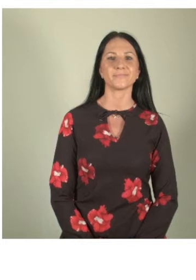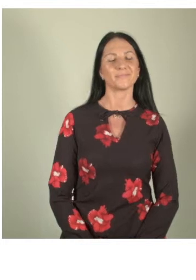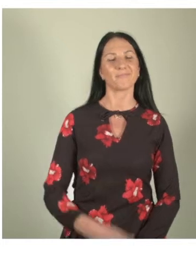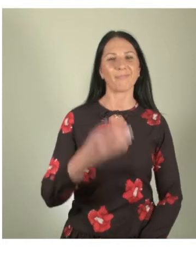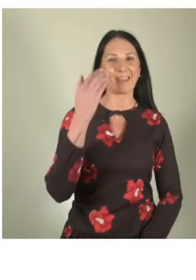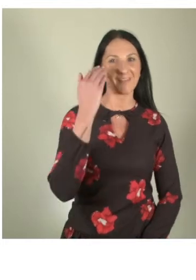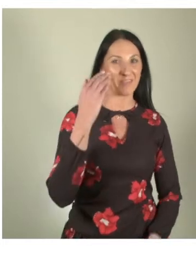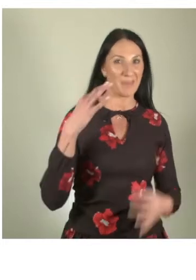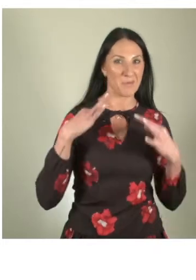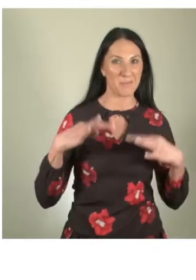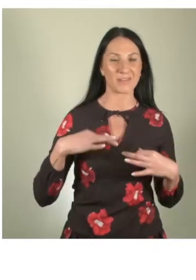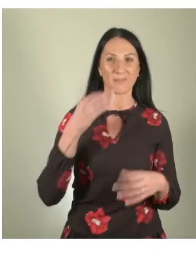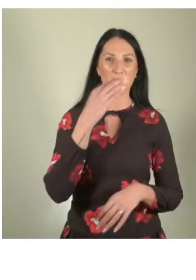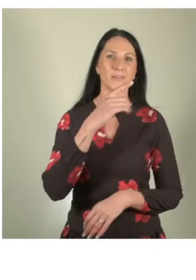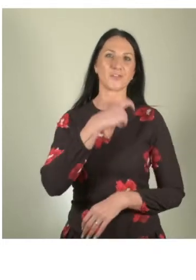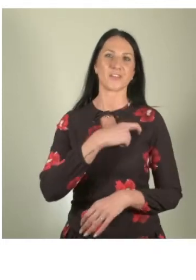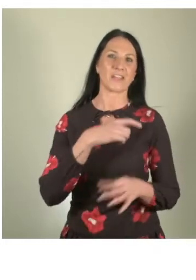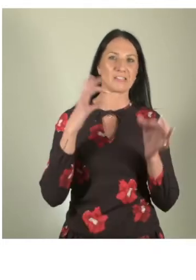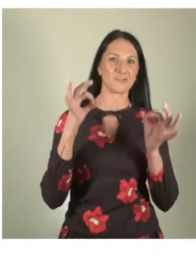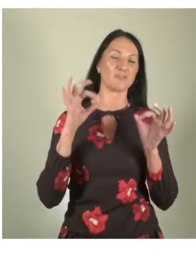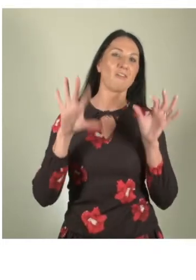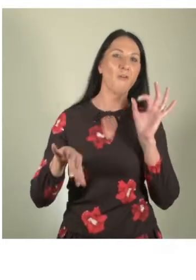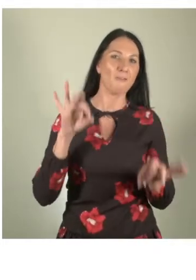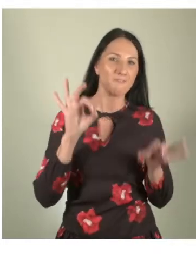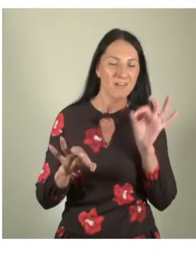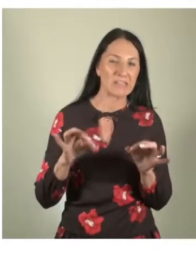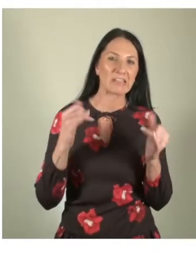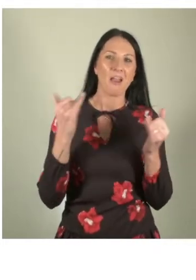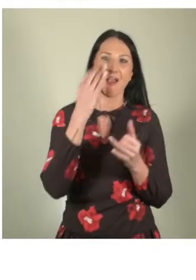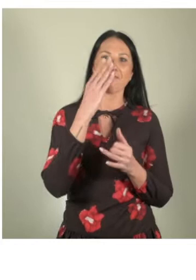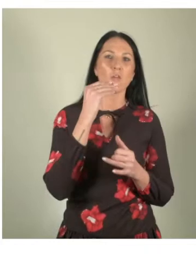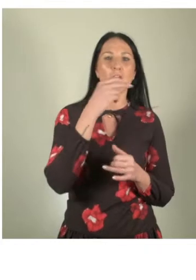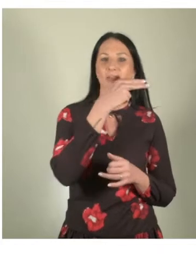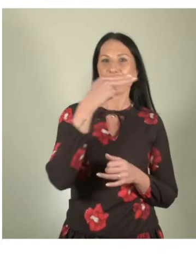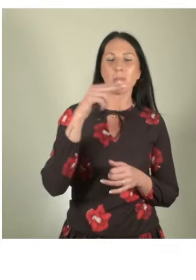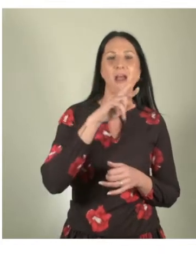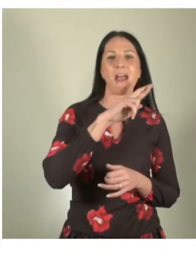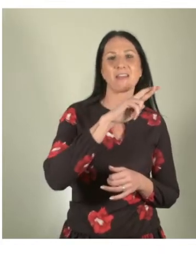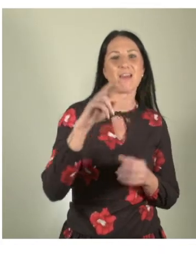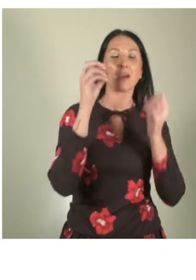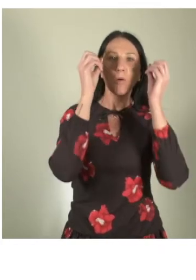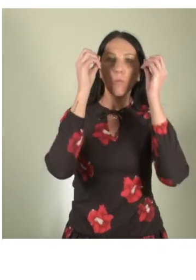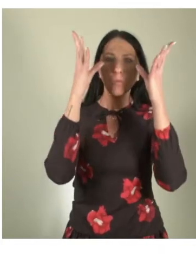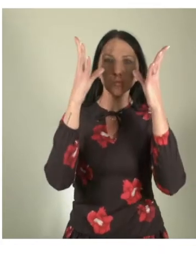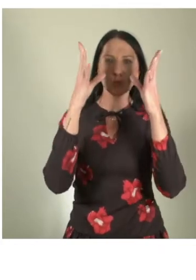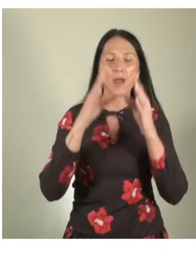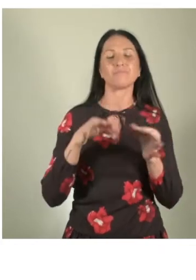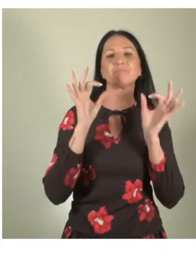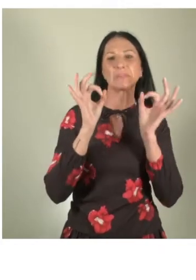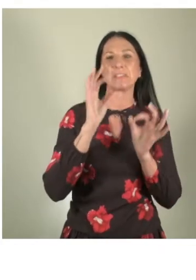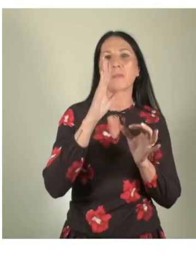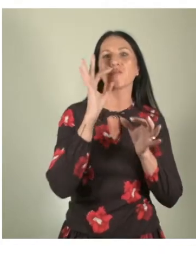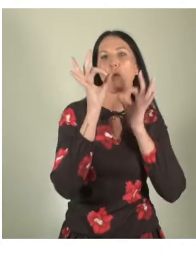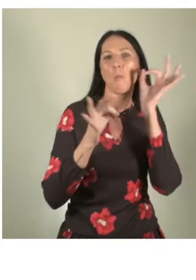Witamy Państwa bardzo serdecznie na wideokonferencji dotyczącej powołania Społecznej Rady Kultury. Na czele Społecznej Rady